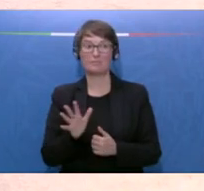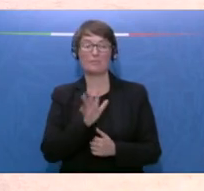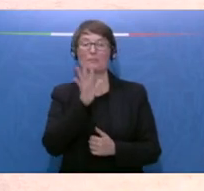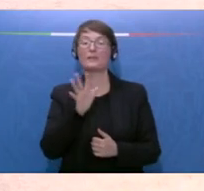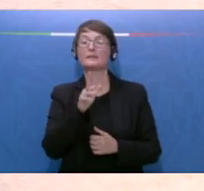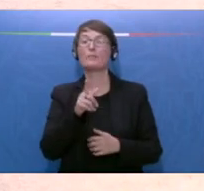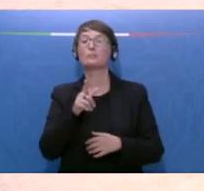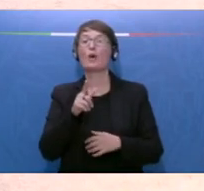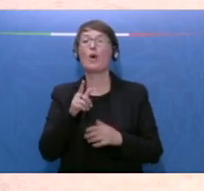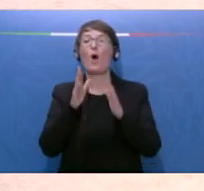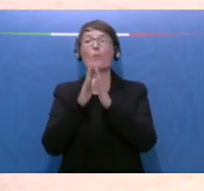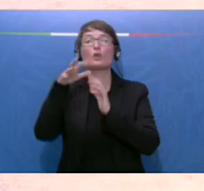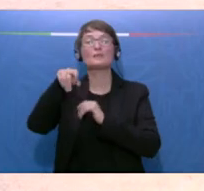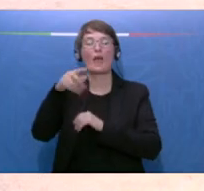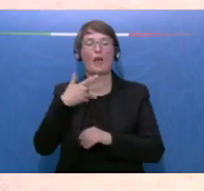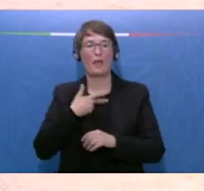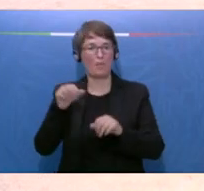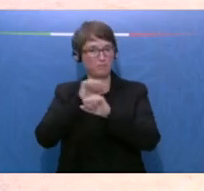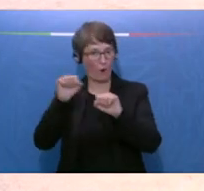di saint